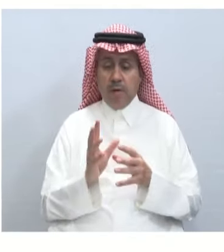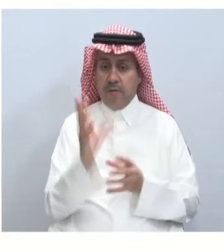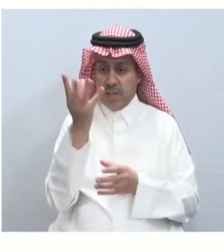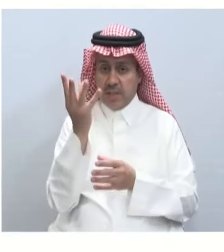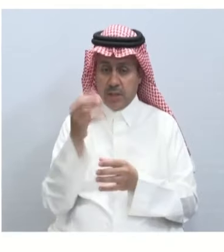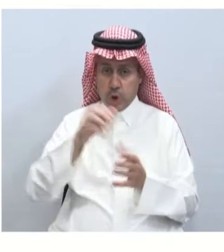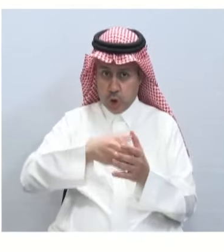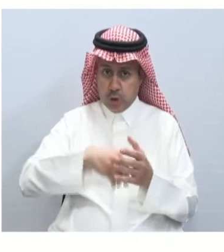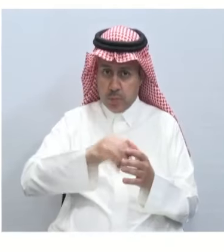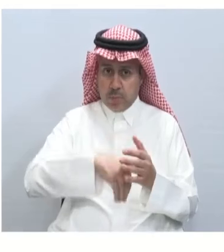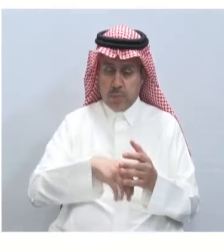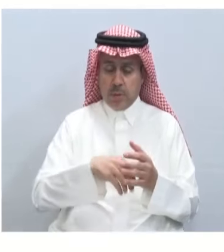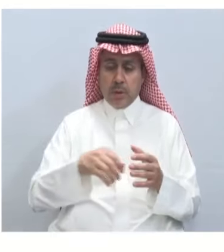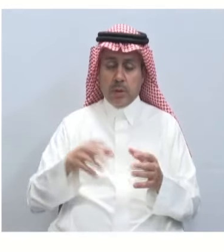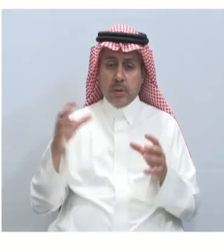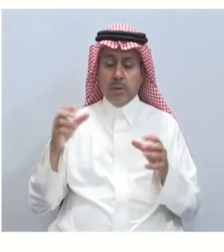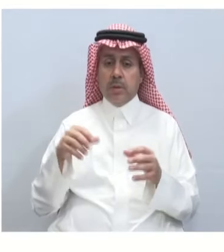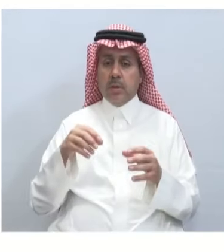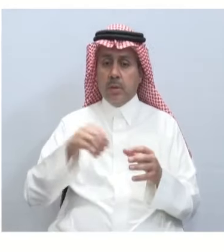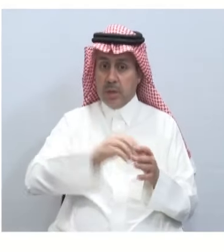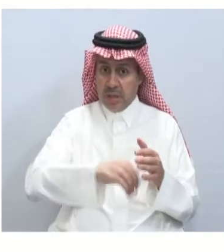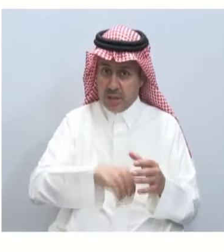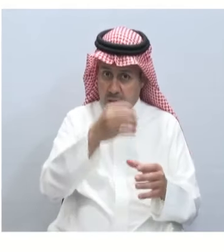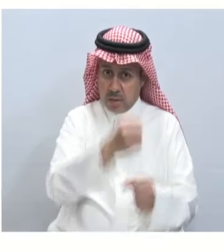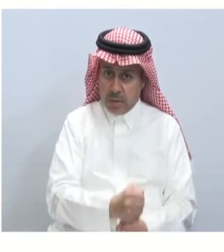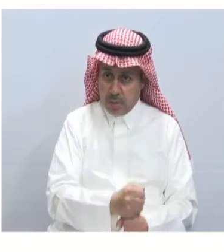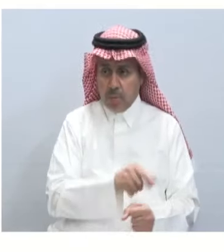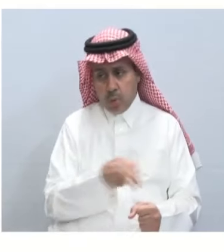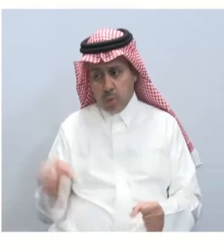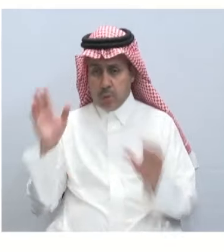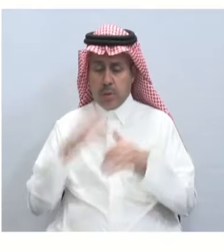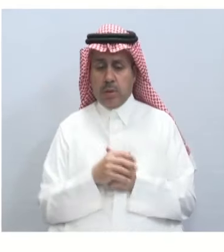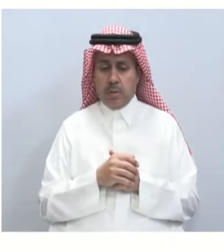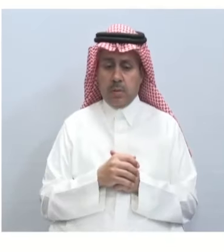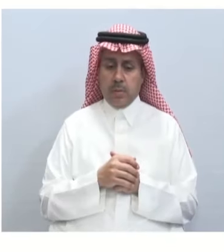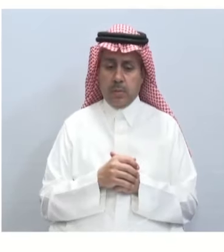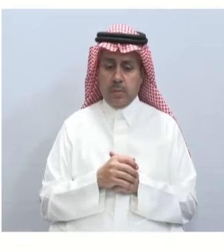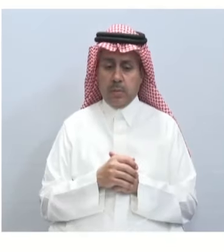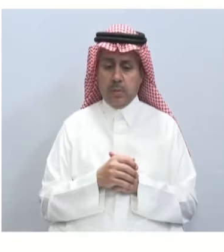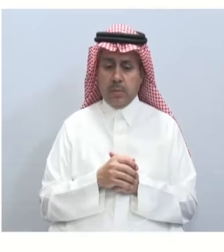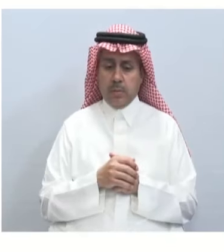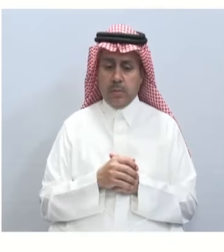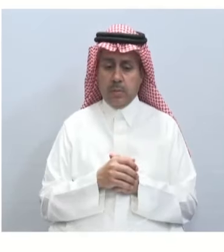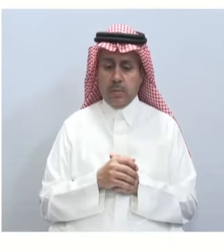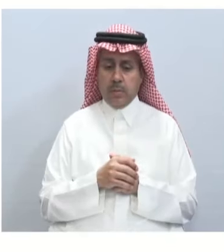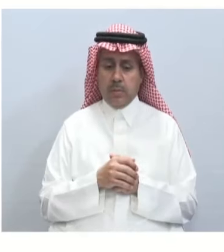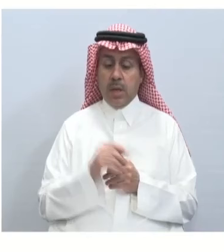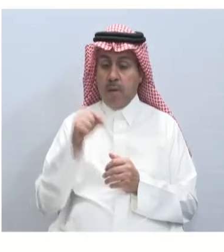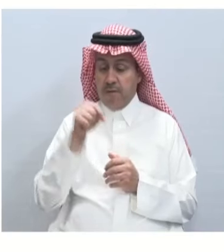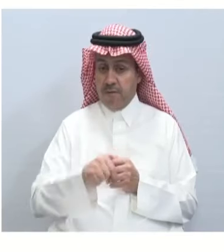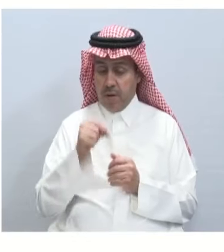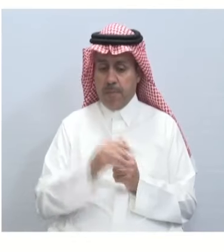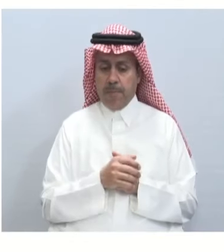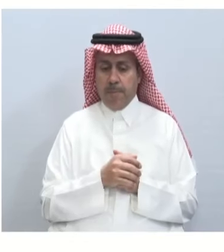تق الا تقوم حتى يغرسها فليغرسها لما فيها